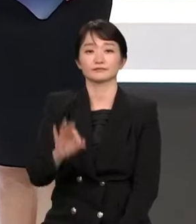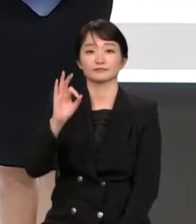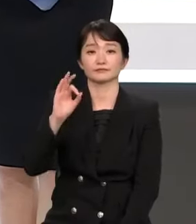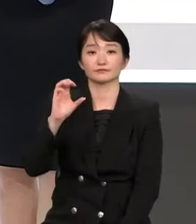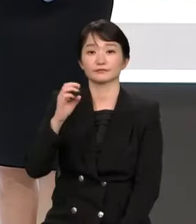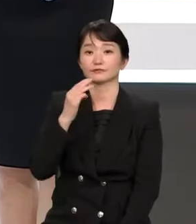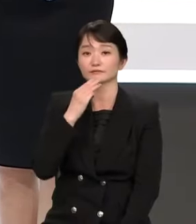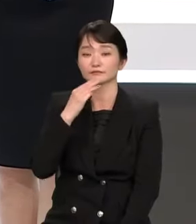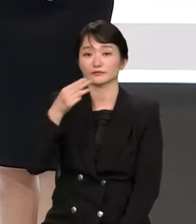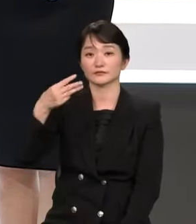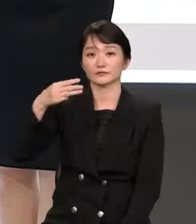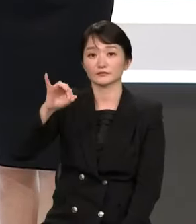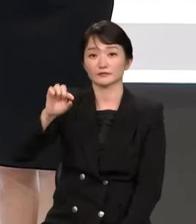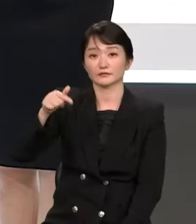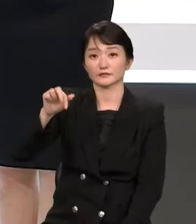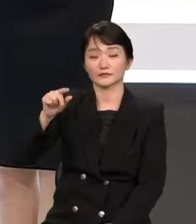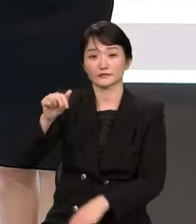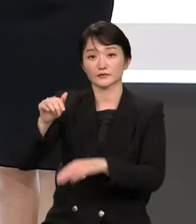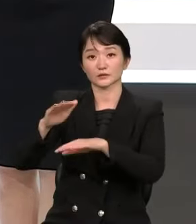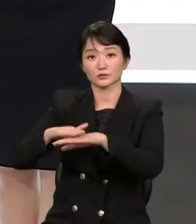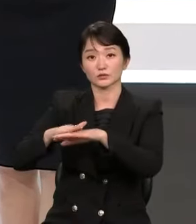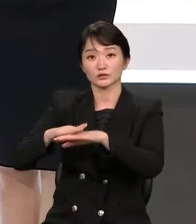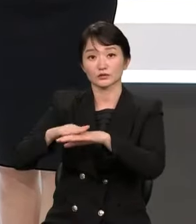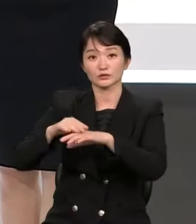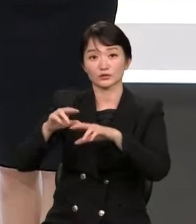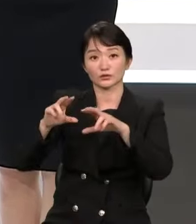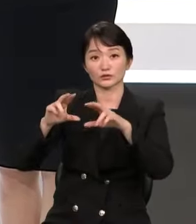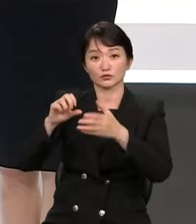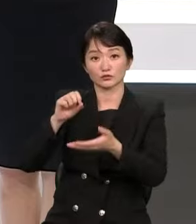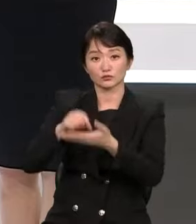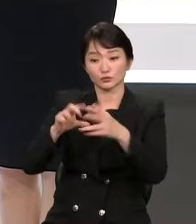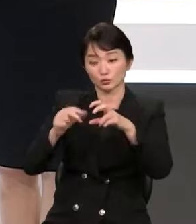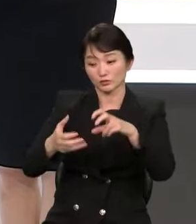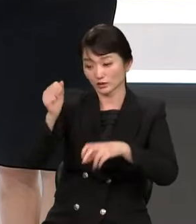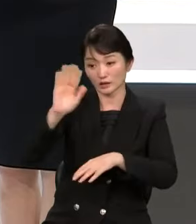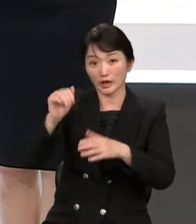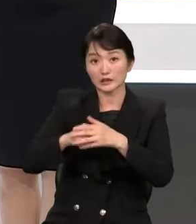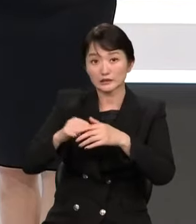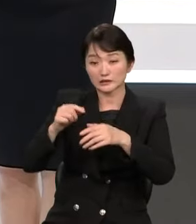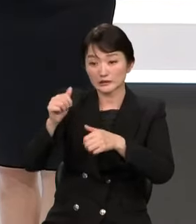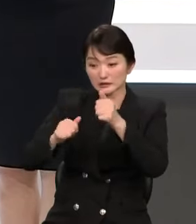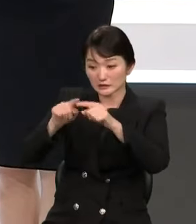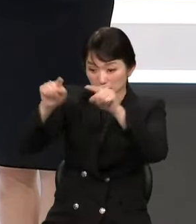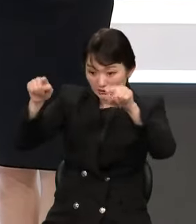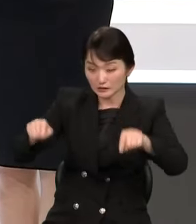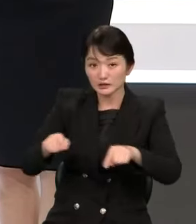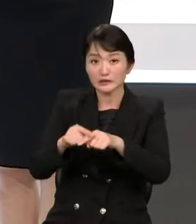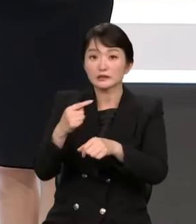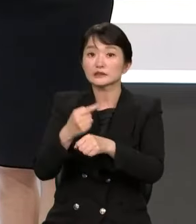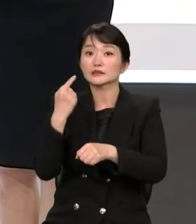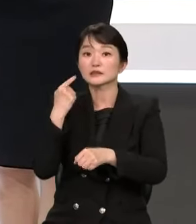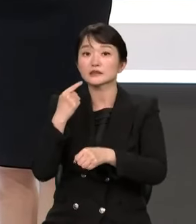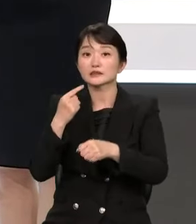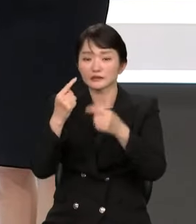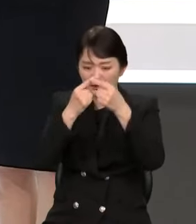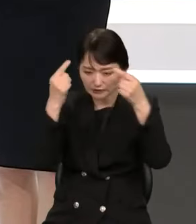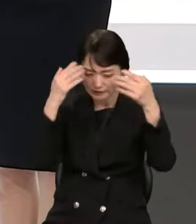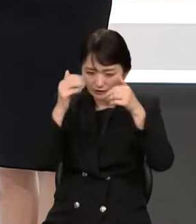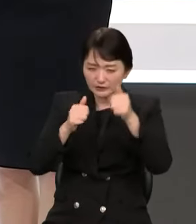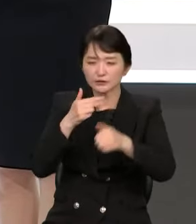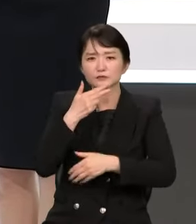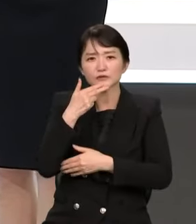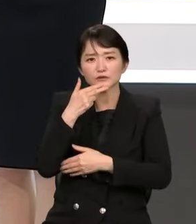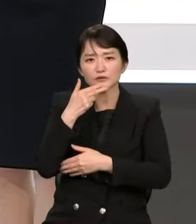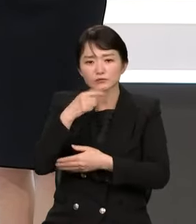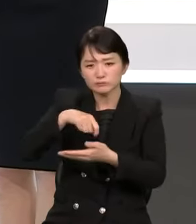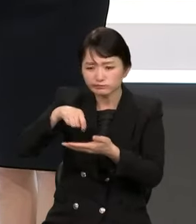FC 서울 임가드의 손에 축구공이 아니라 시험지가 들려 있습니다. 지난해 수능 영어 문제를 풀어보는 건데요. 어쩐지